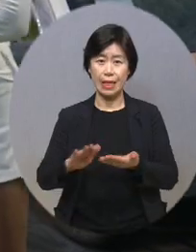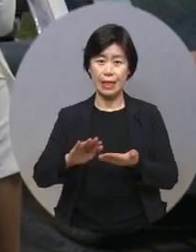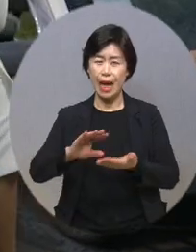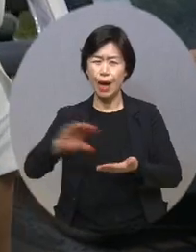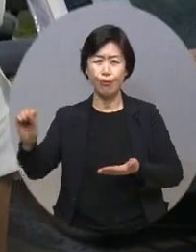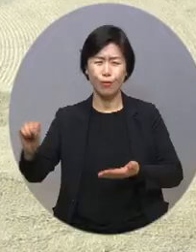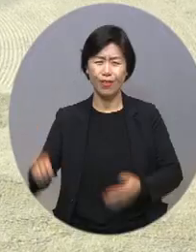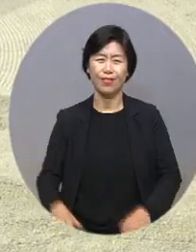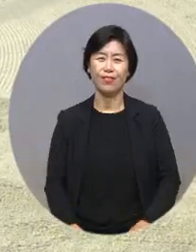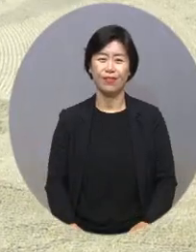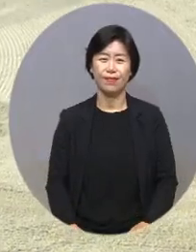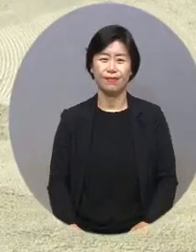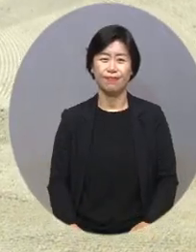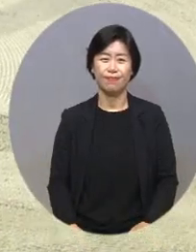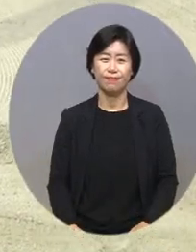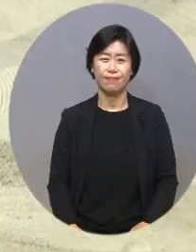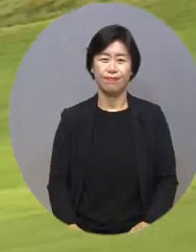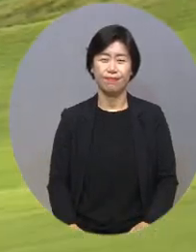잘 나왔어.